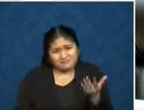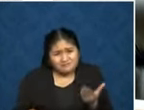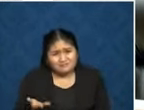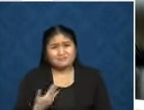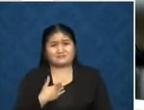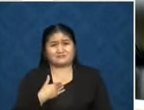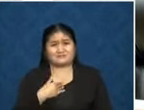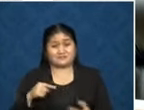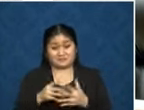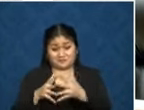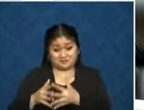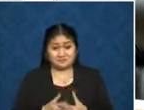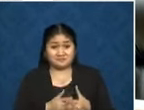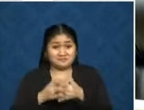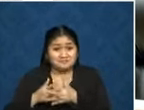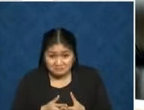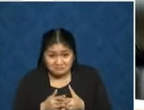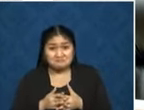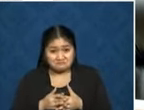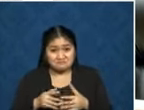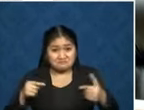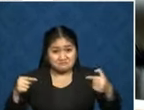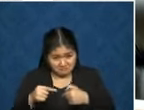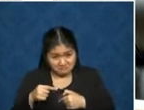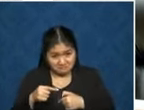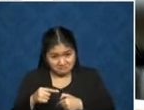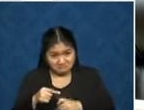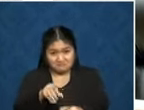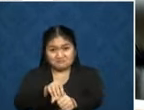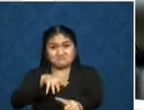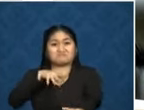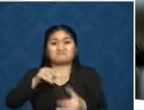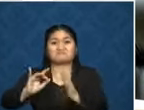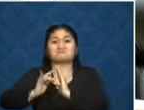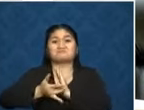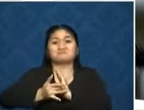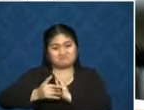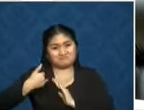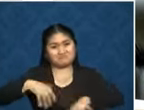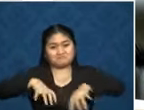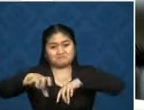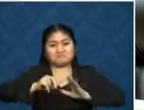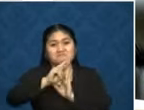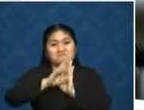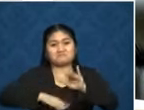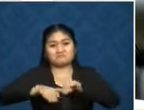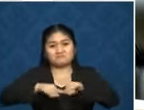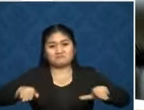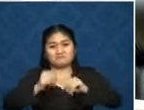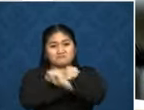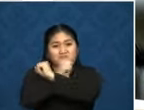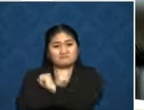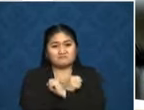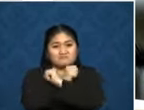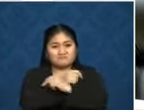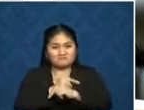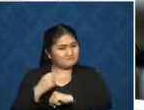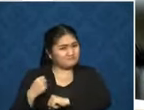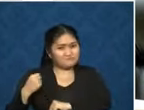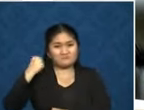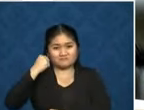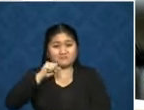วนดูที่ประเทศสหรัฐอเมริกาครับซึ่งเป็นประเทศที่เป็นแนวหน้าด้านเทคโนโลยีครับเขาก็มีการจัดระเบียบมาตรฐานความปลอดภัยและความมั่นค